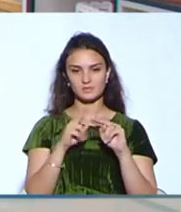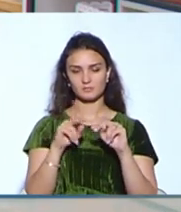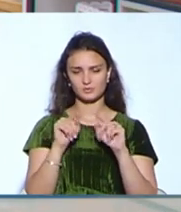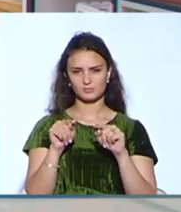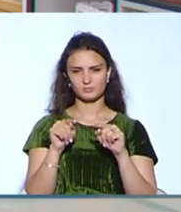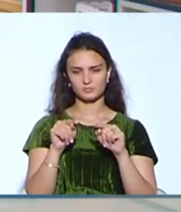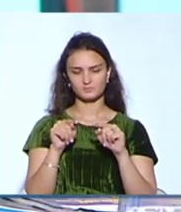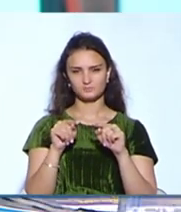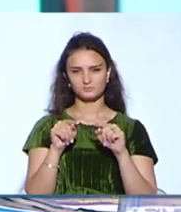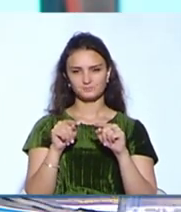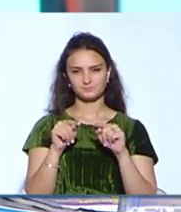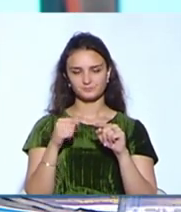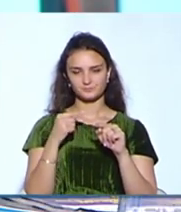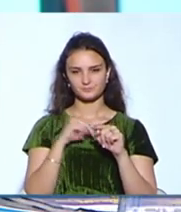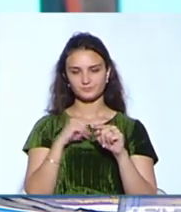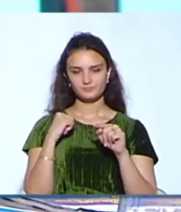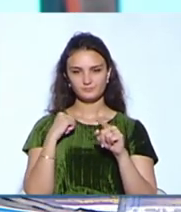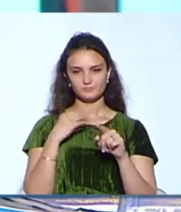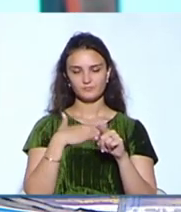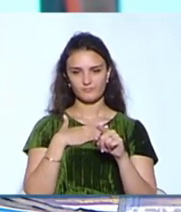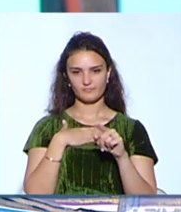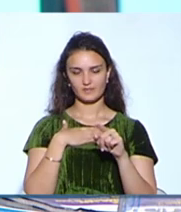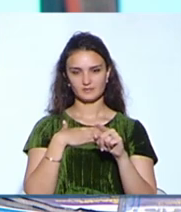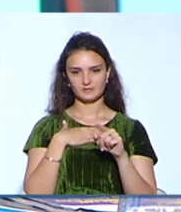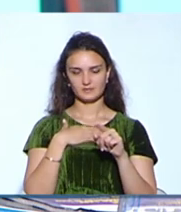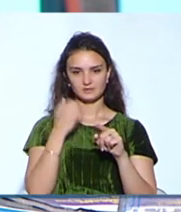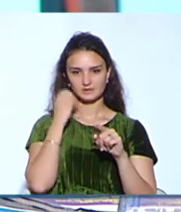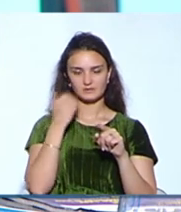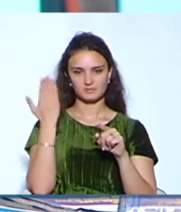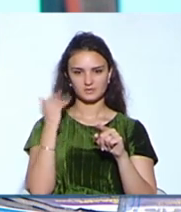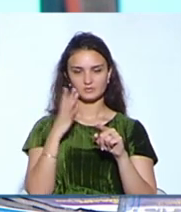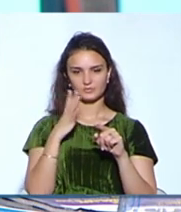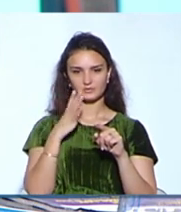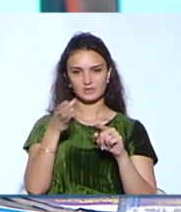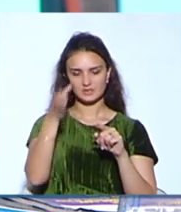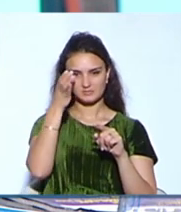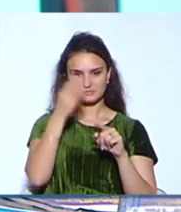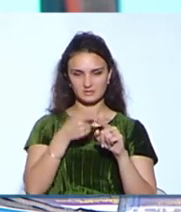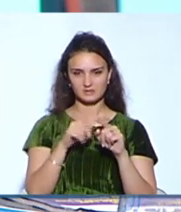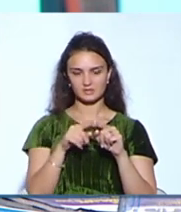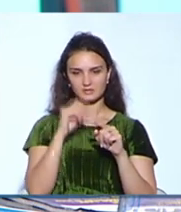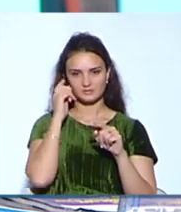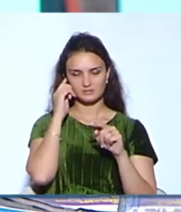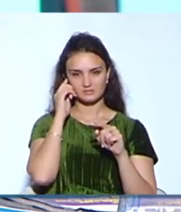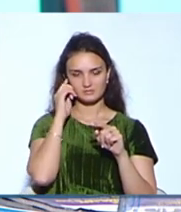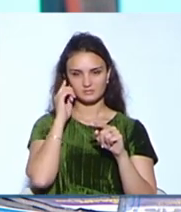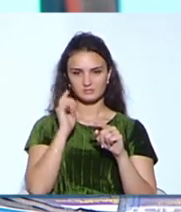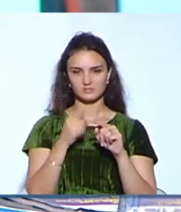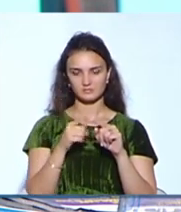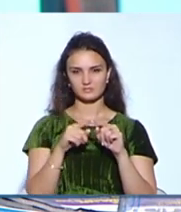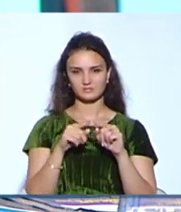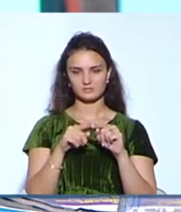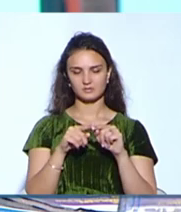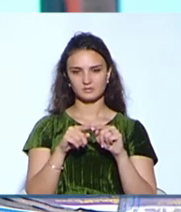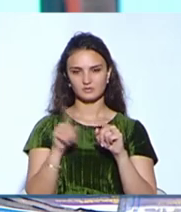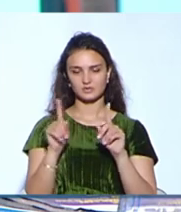რომ თვითონ ჩვენს წინაპარს ჰქონდა ასეთი სიბრძნე და ეტიმოლოგიური წარმოშობა, აი სემანტიკა